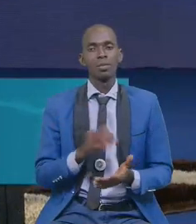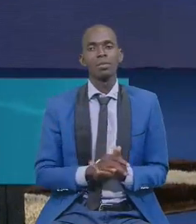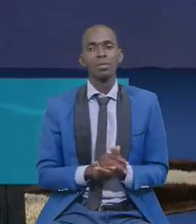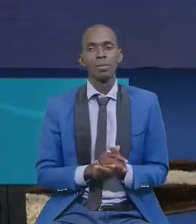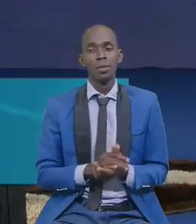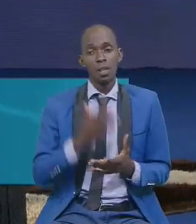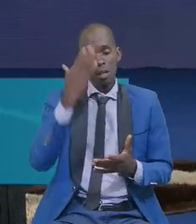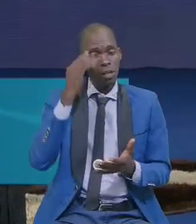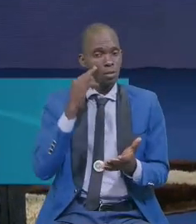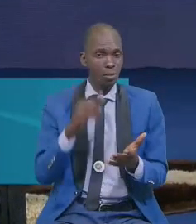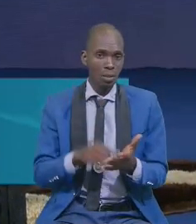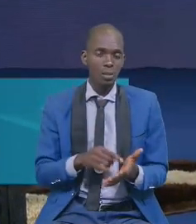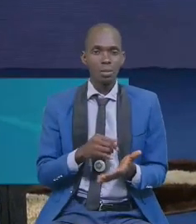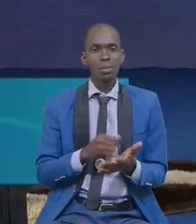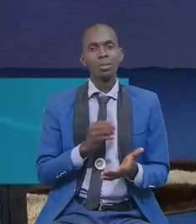Reconnais-le.